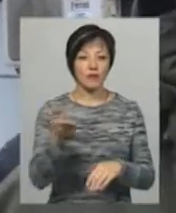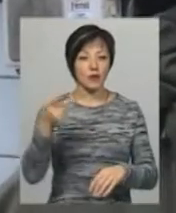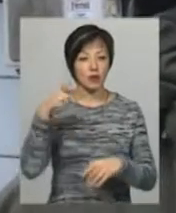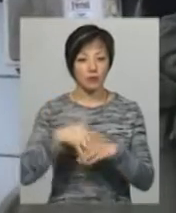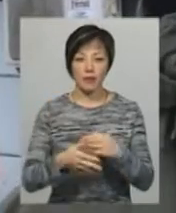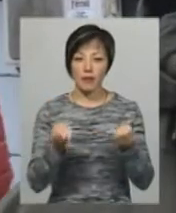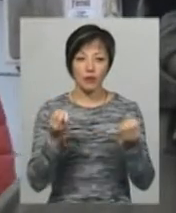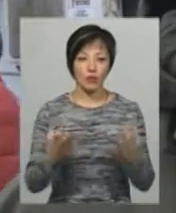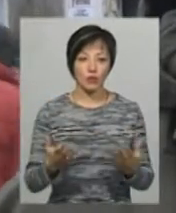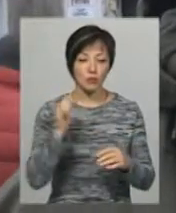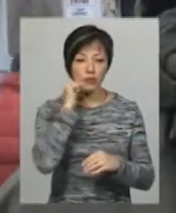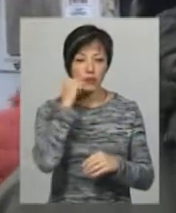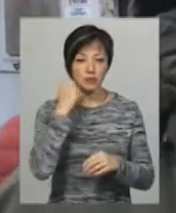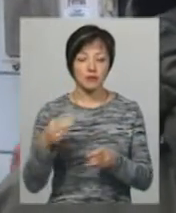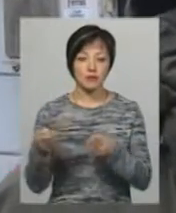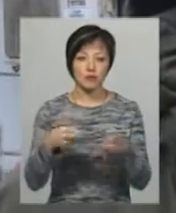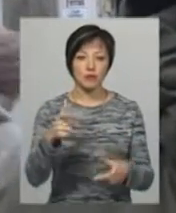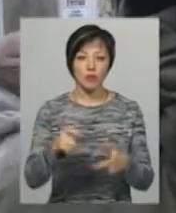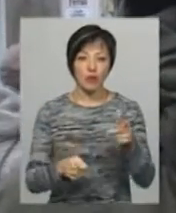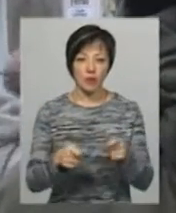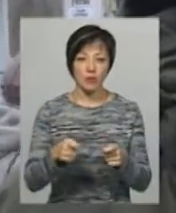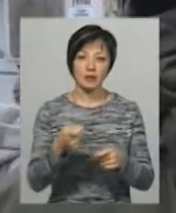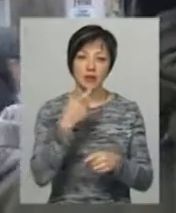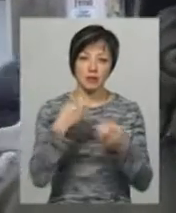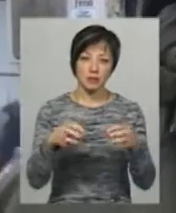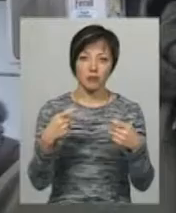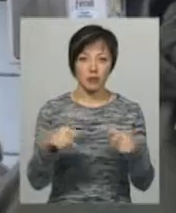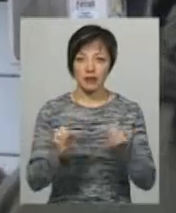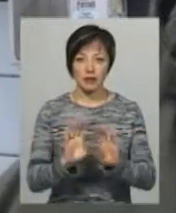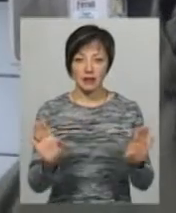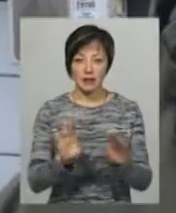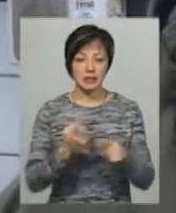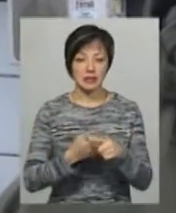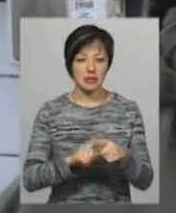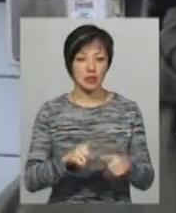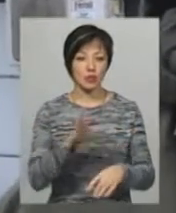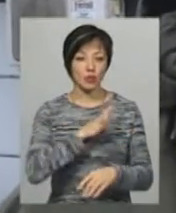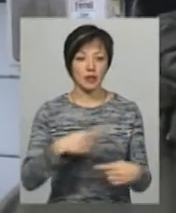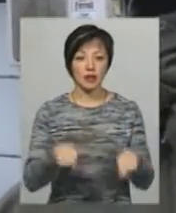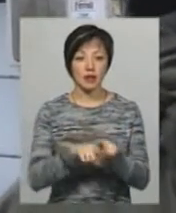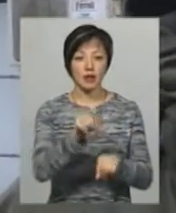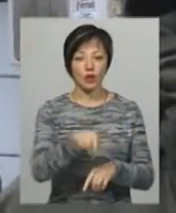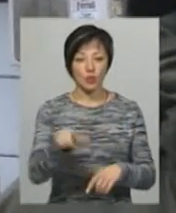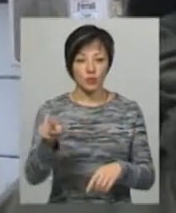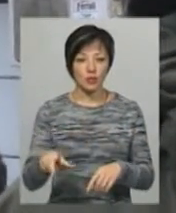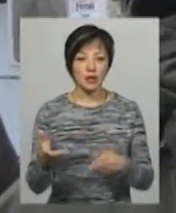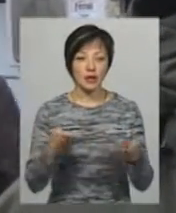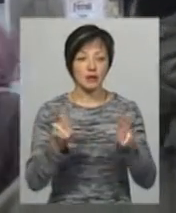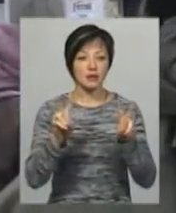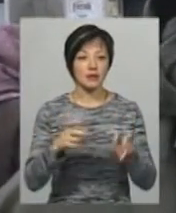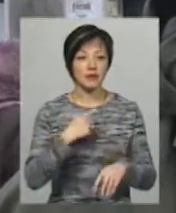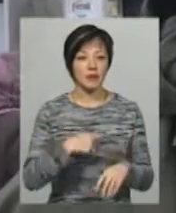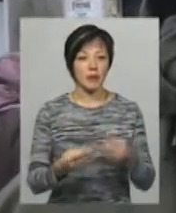це не просто бабця, яка виїжджала з молоком чи з яєчками, а це були такі люди, які називали